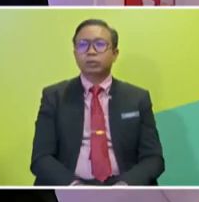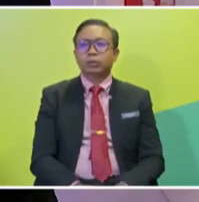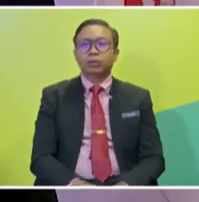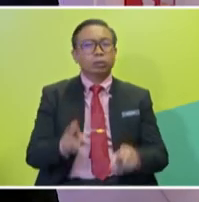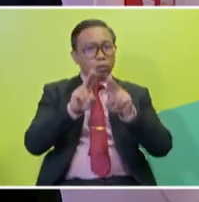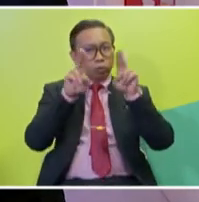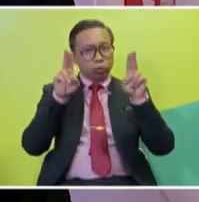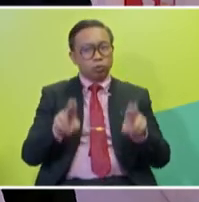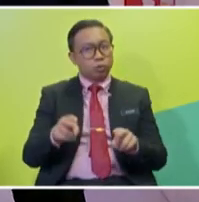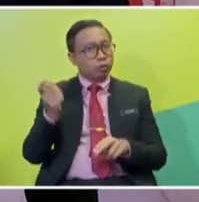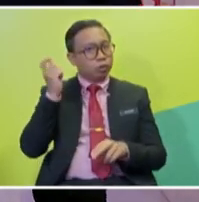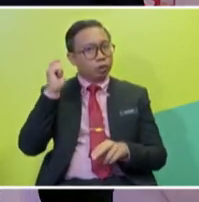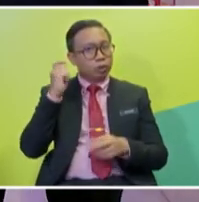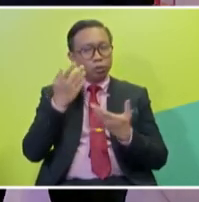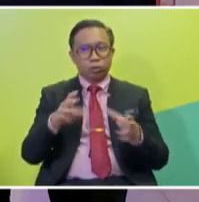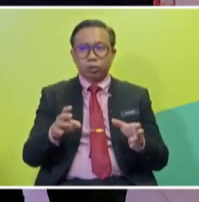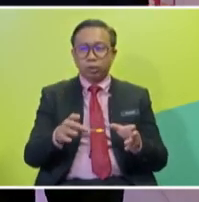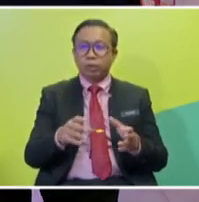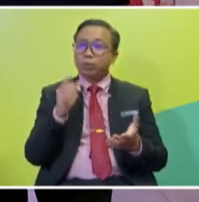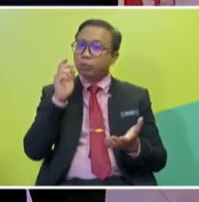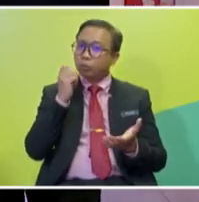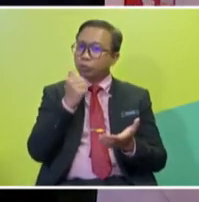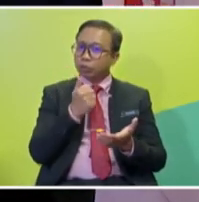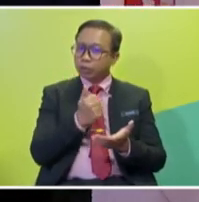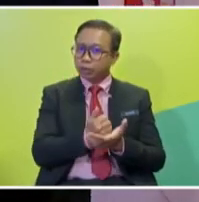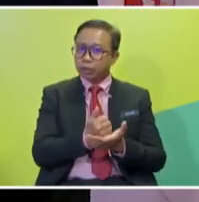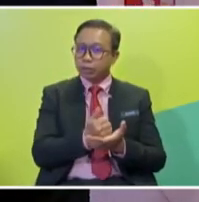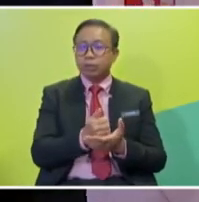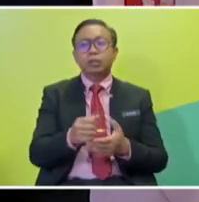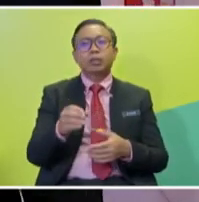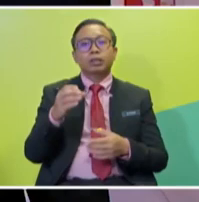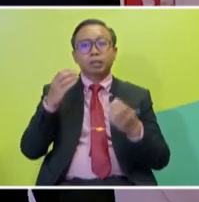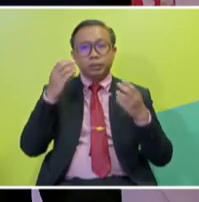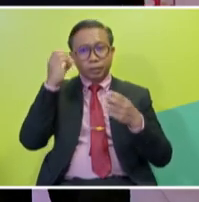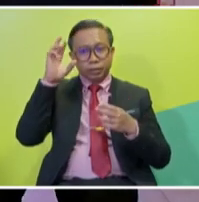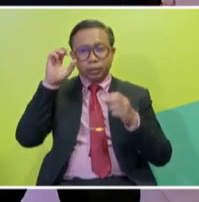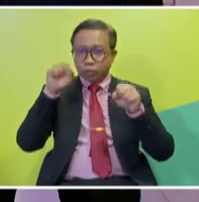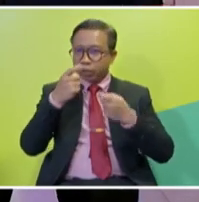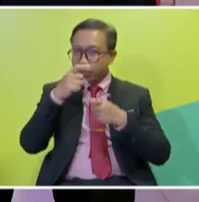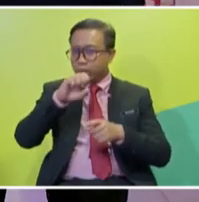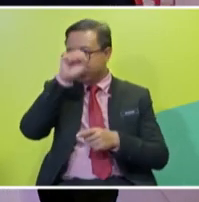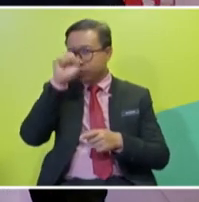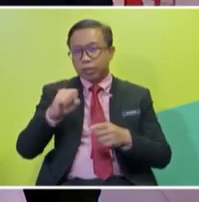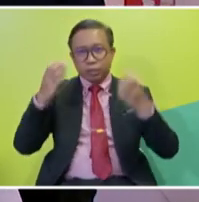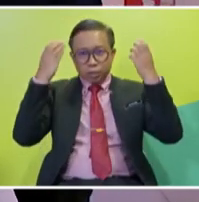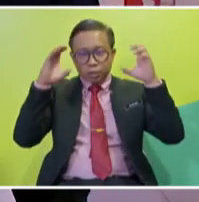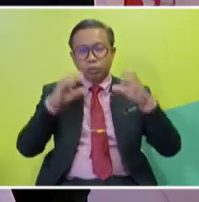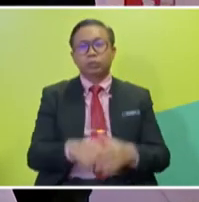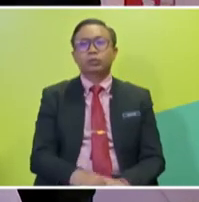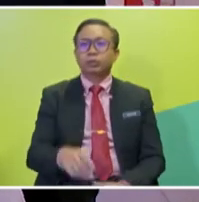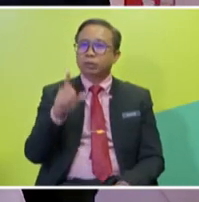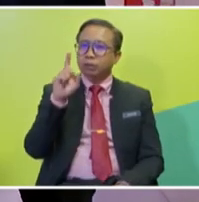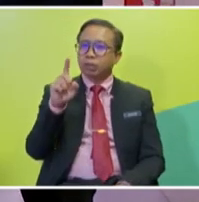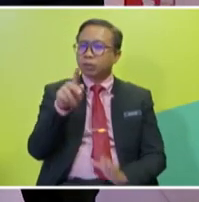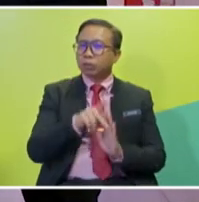ujian-ujian tadi telah dibuktikan Kris boleh menjawab persoalan Cikgu dan pada masa yang sama ini juga sebagai satu